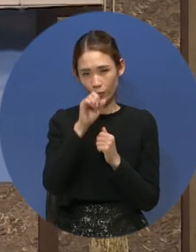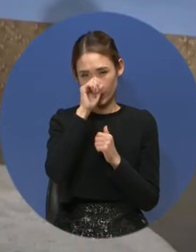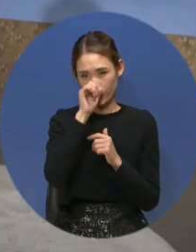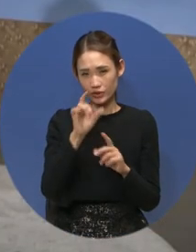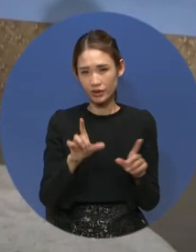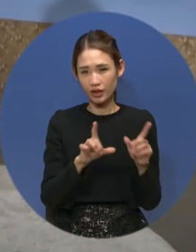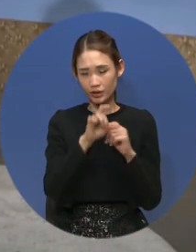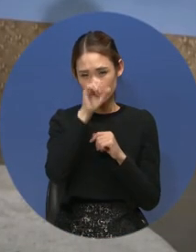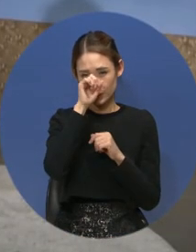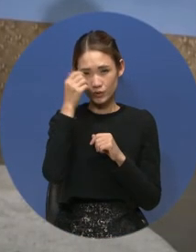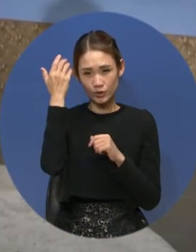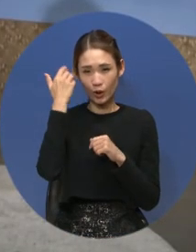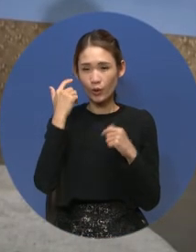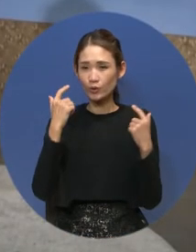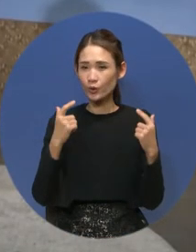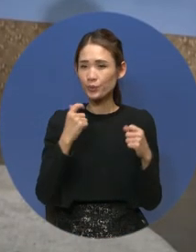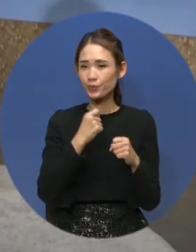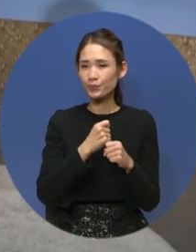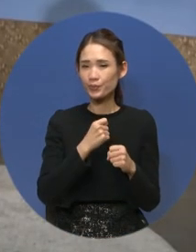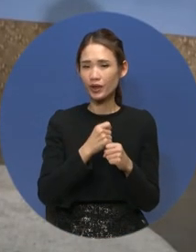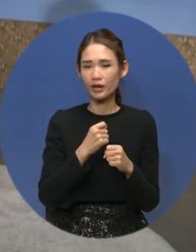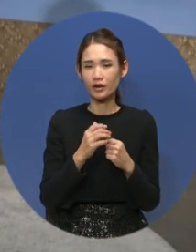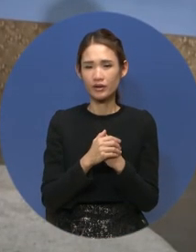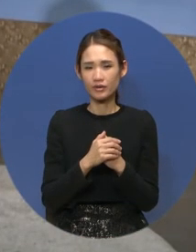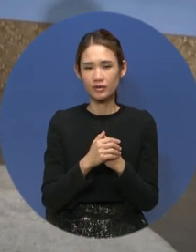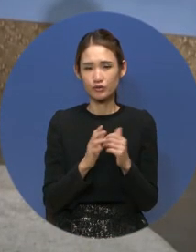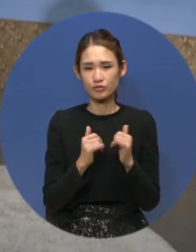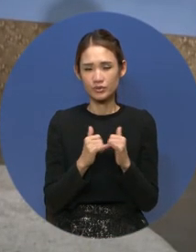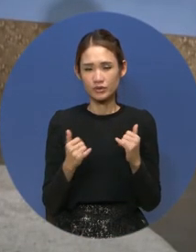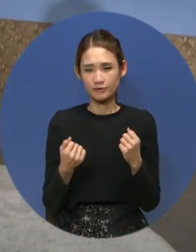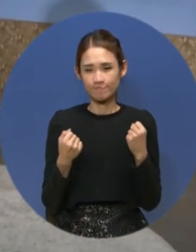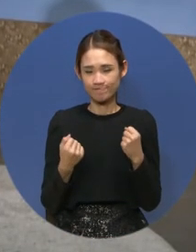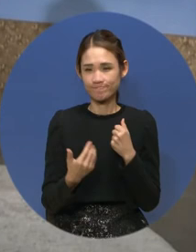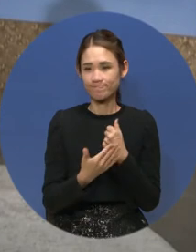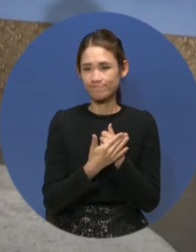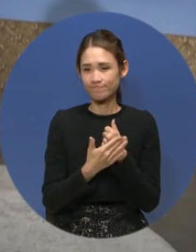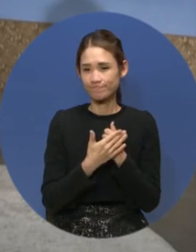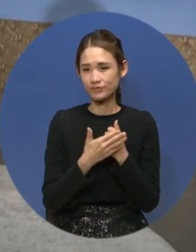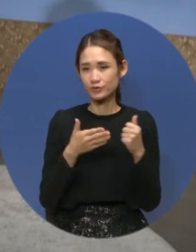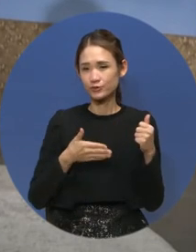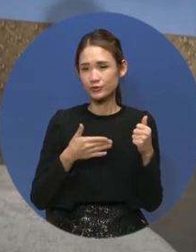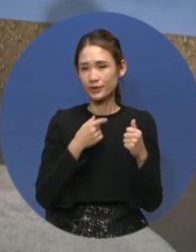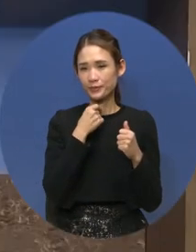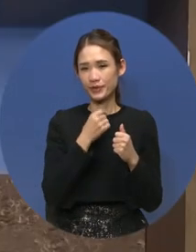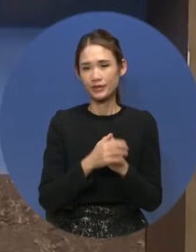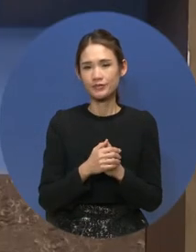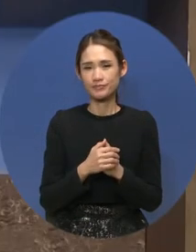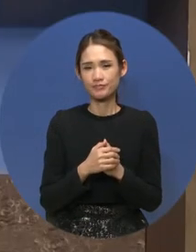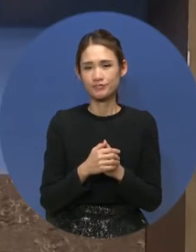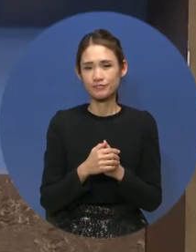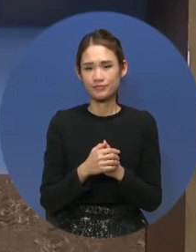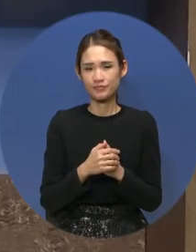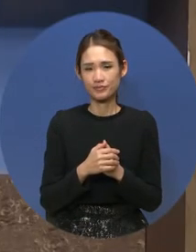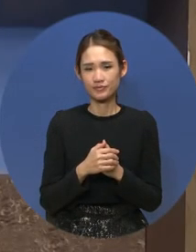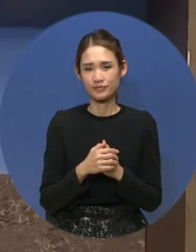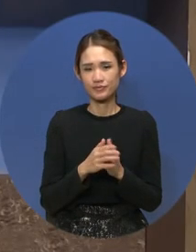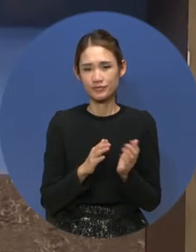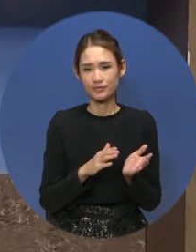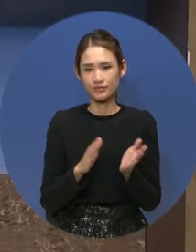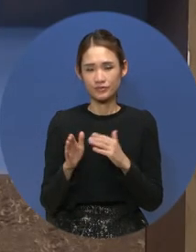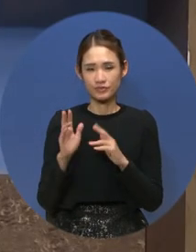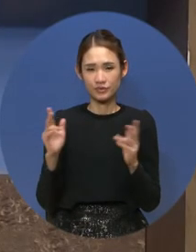좋은 영등포구를 네. 만드는데 네. 구민들께서도 협조 많이 해주셨으면 좋겠습니다. 네. 그렇다면은